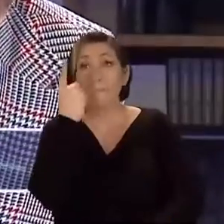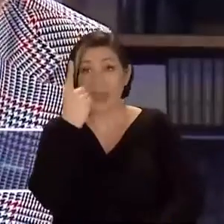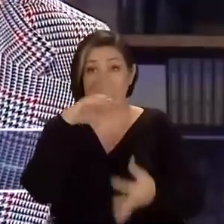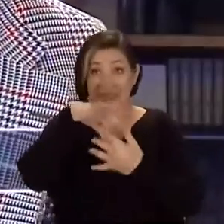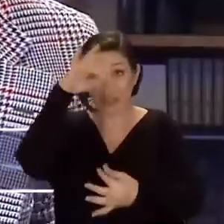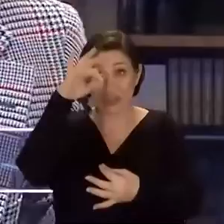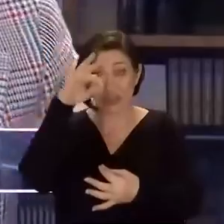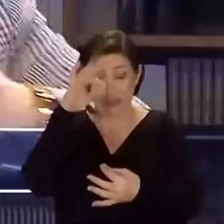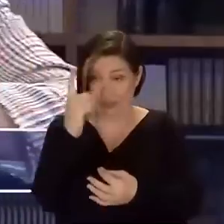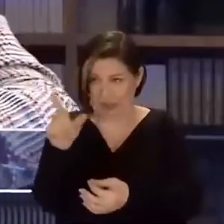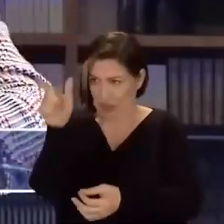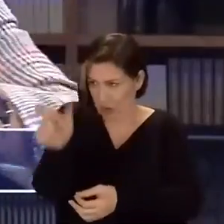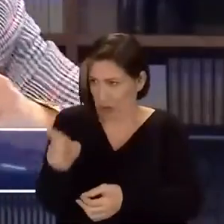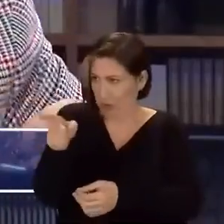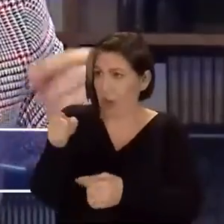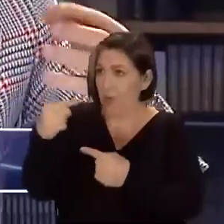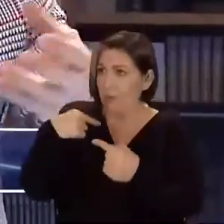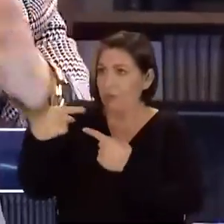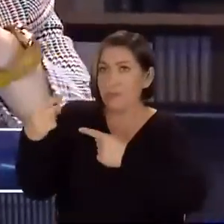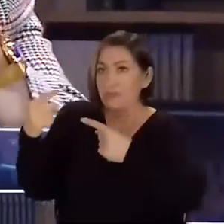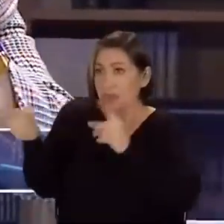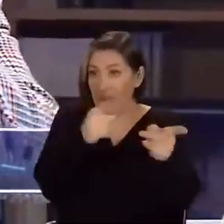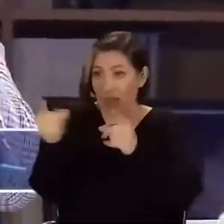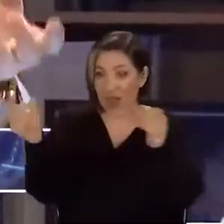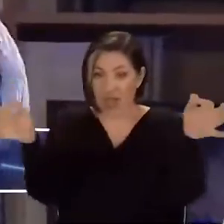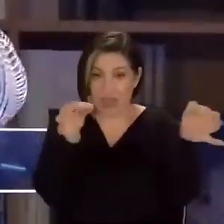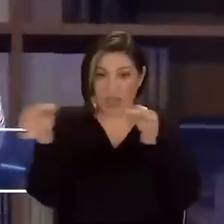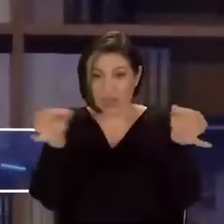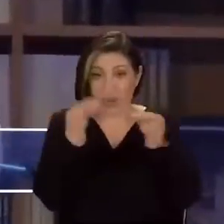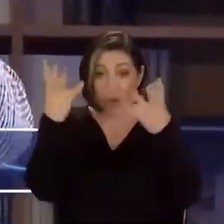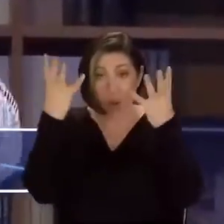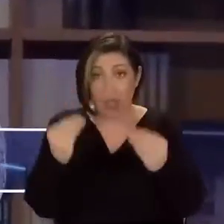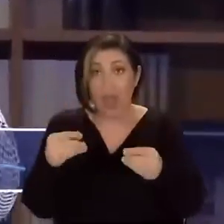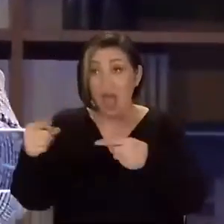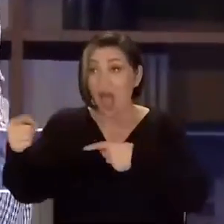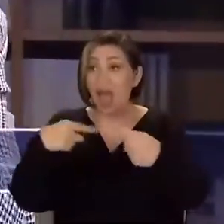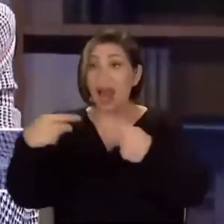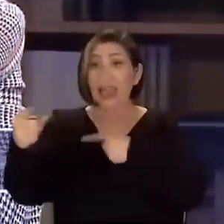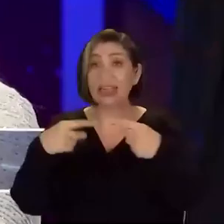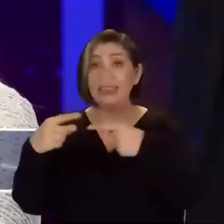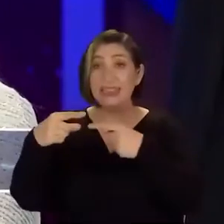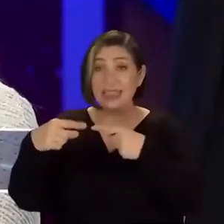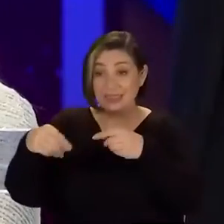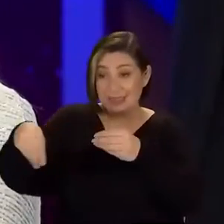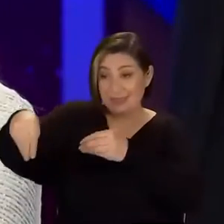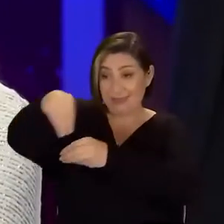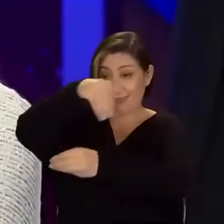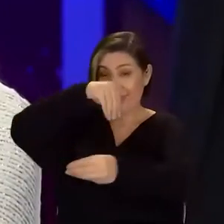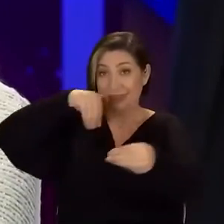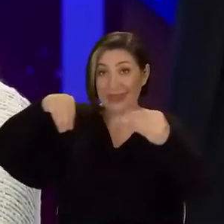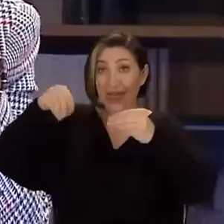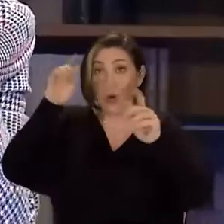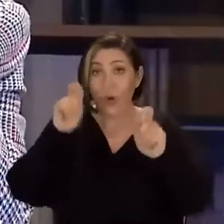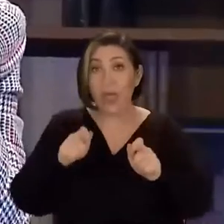kişi birbiriyle ilişki kuran ve aralarında akçelenen